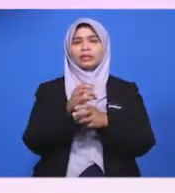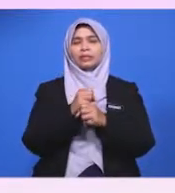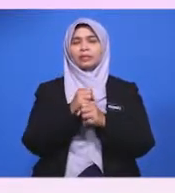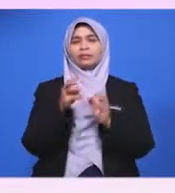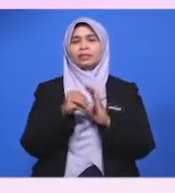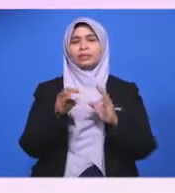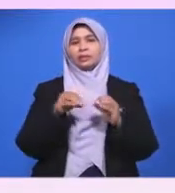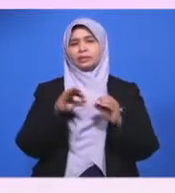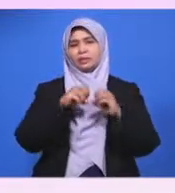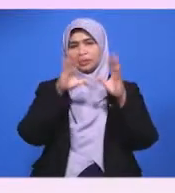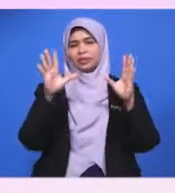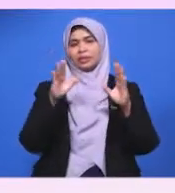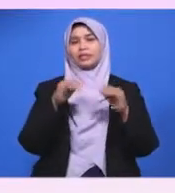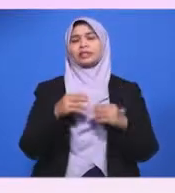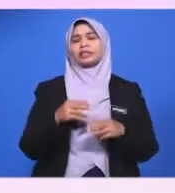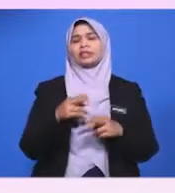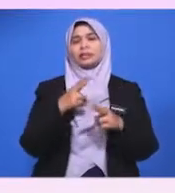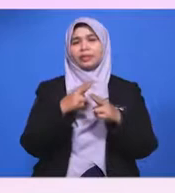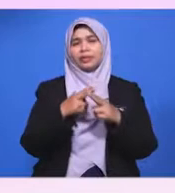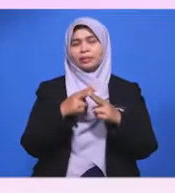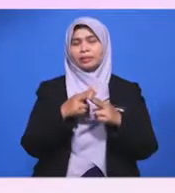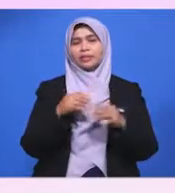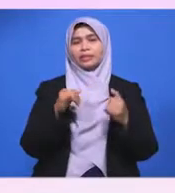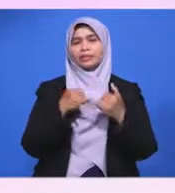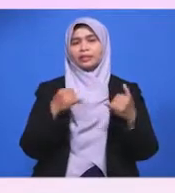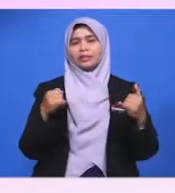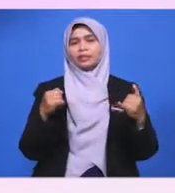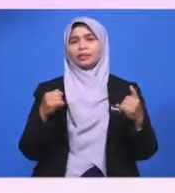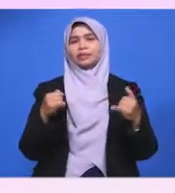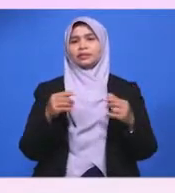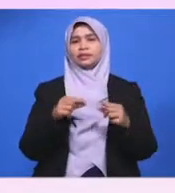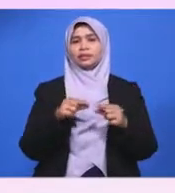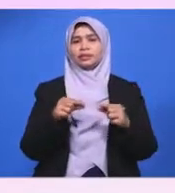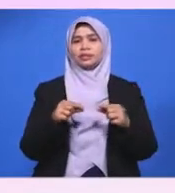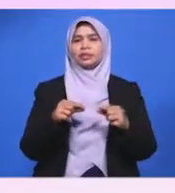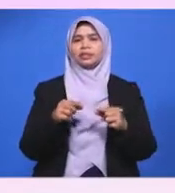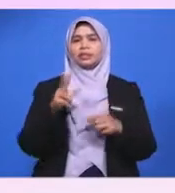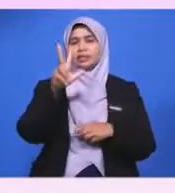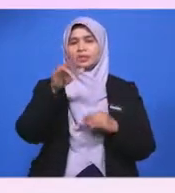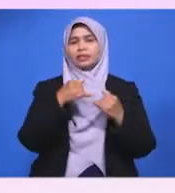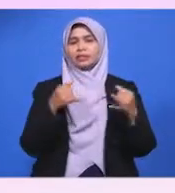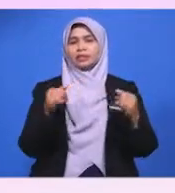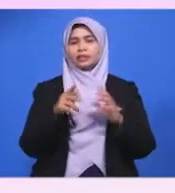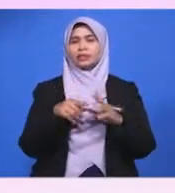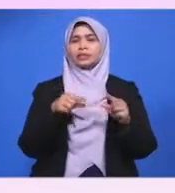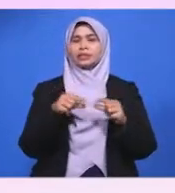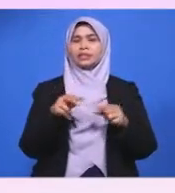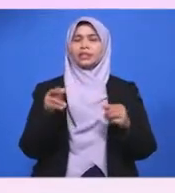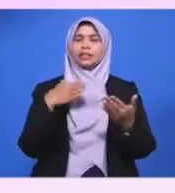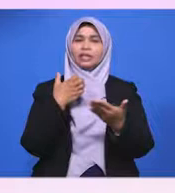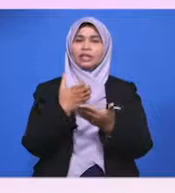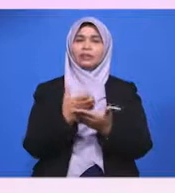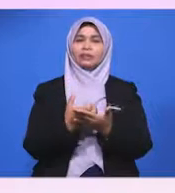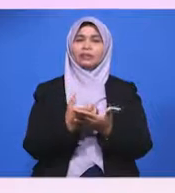akan dapat menamakan dan menjelaskan tiga jenis kegiatan